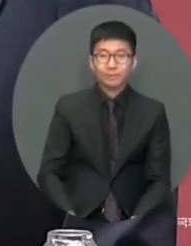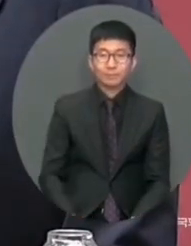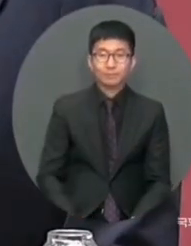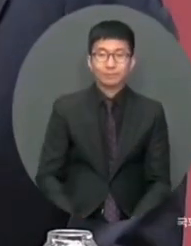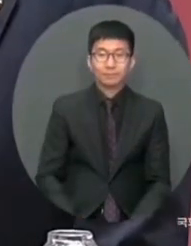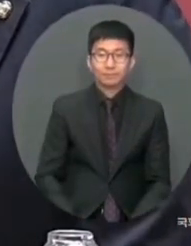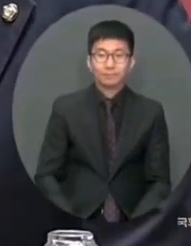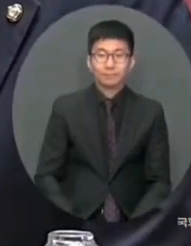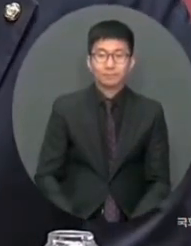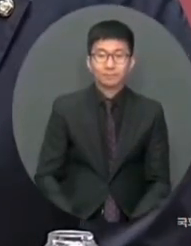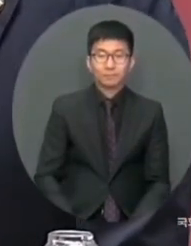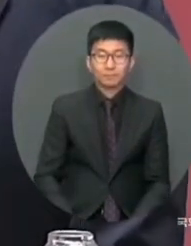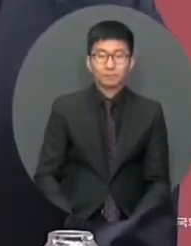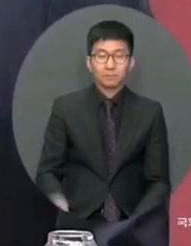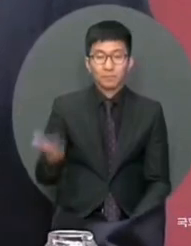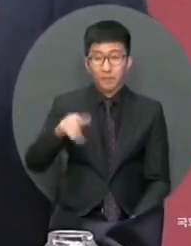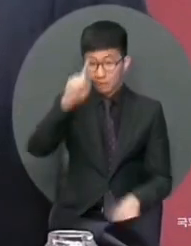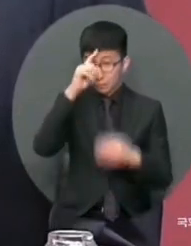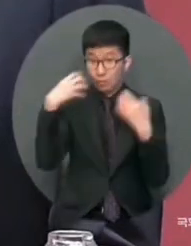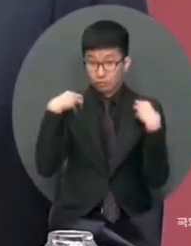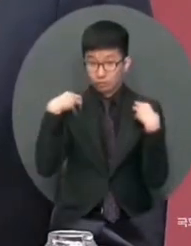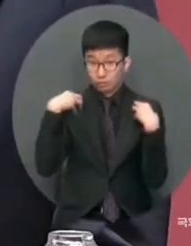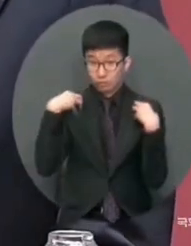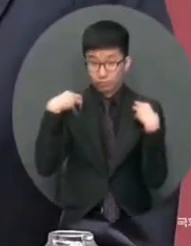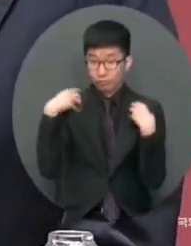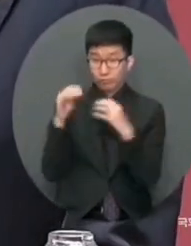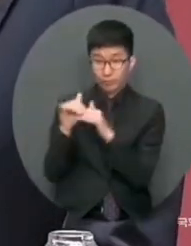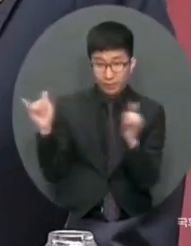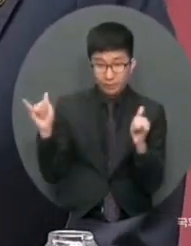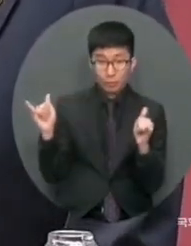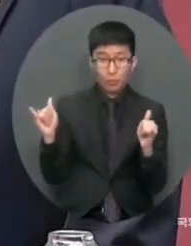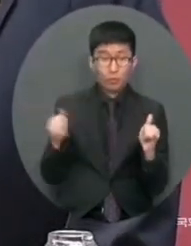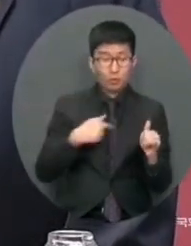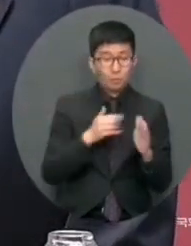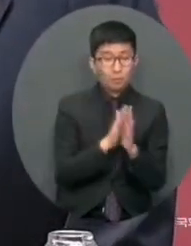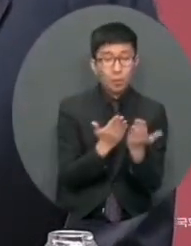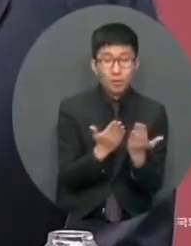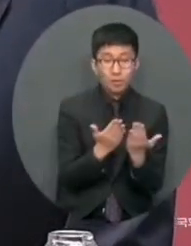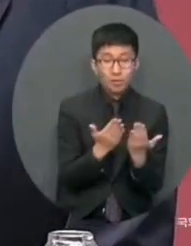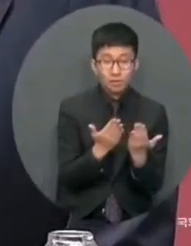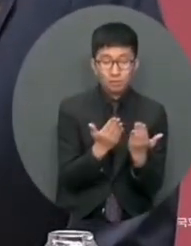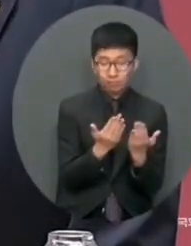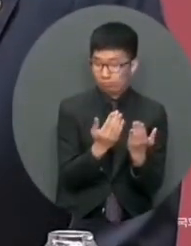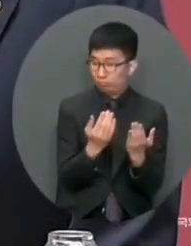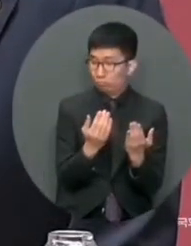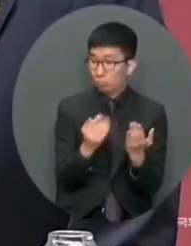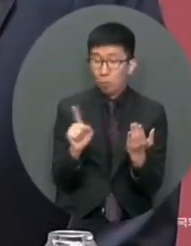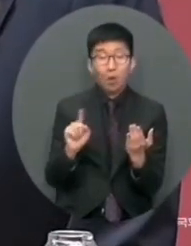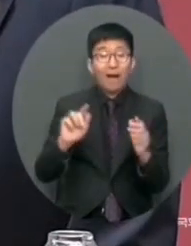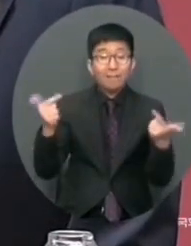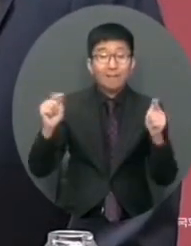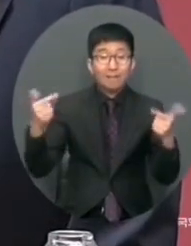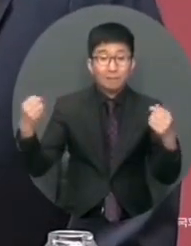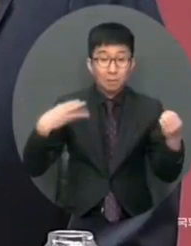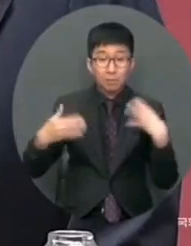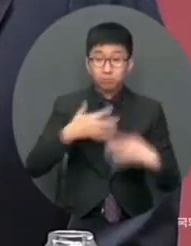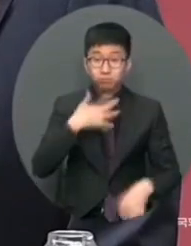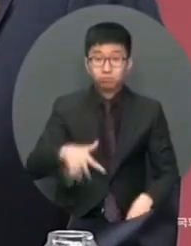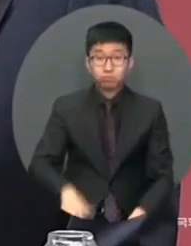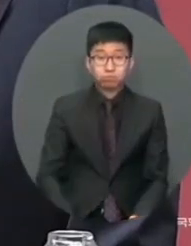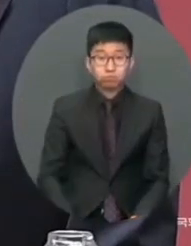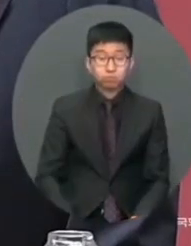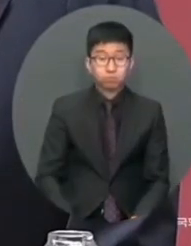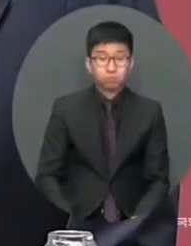않은 것 같습니다. 그런데 정부 관계자도 그렇고 당사자도 그렇고 아니란 답변은 아무도 안 하시더라고요.